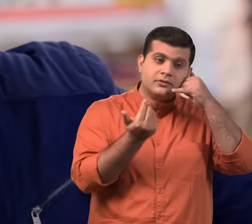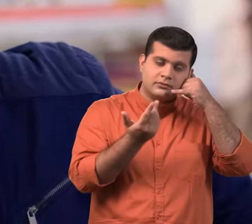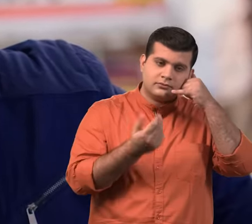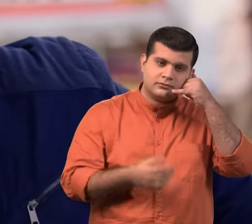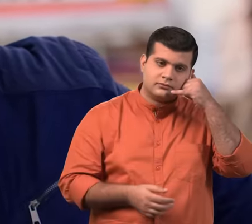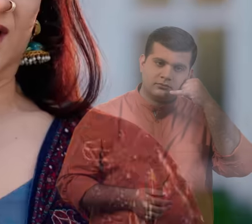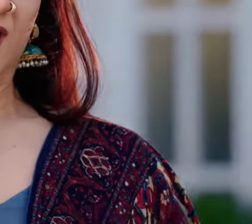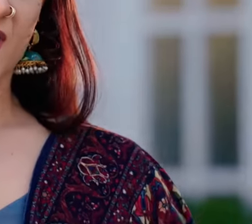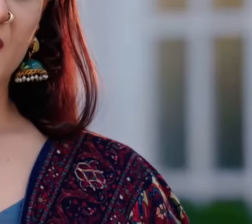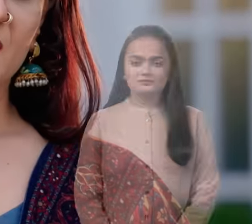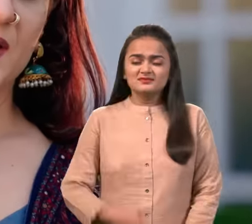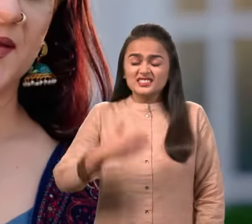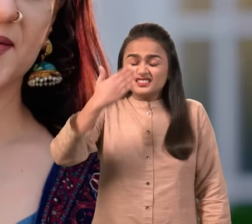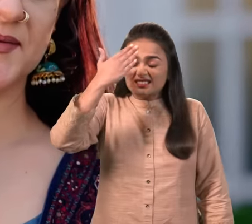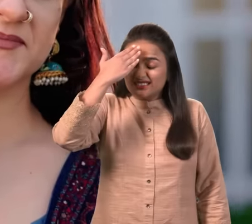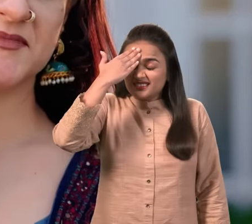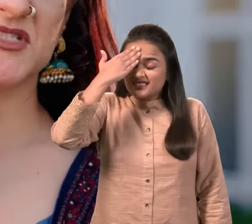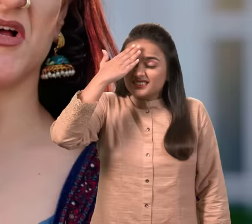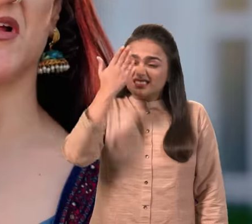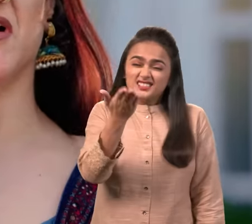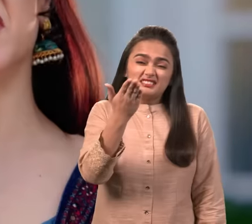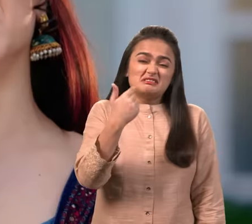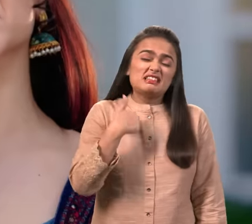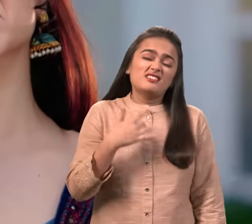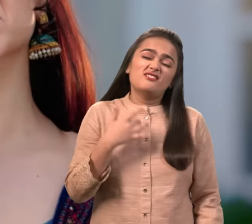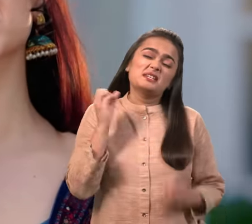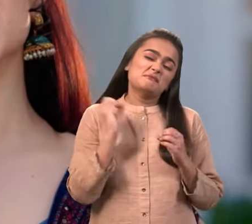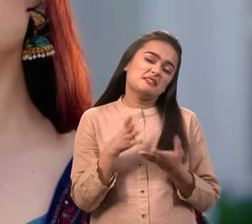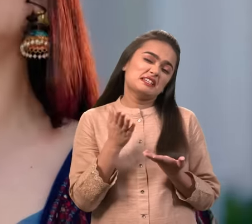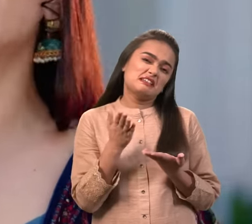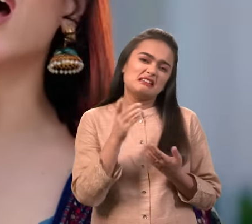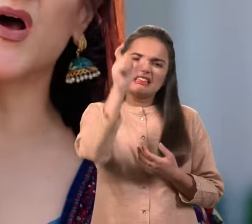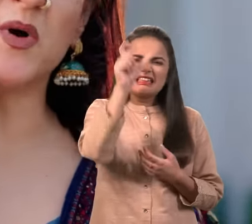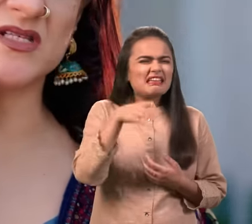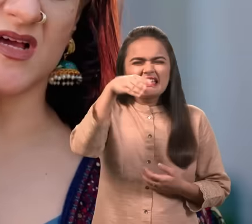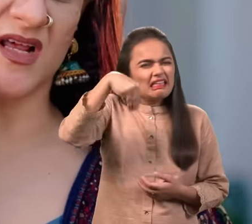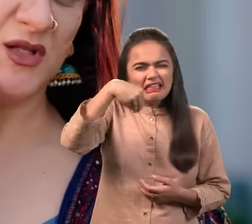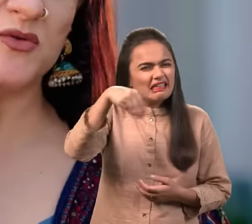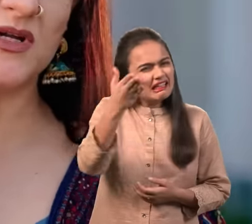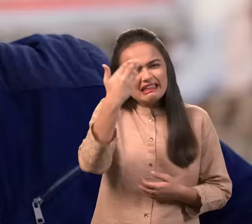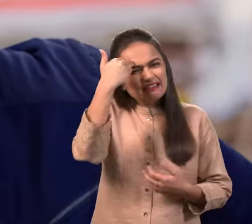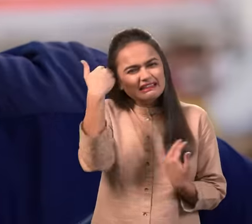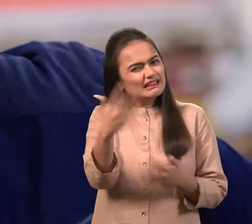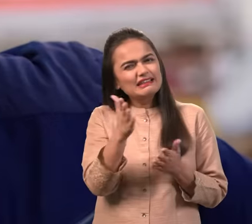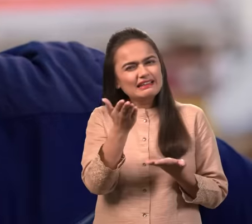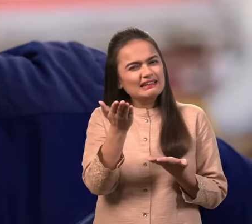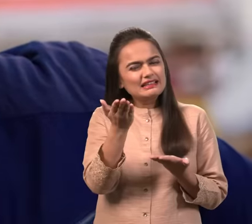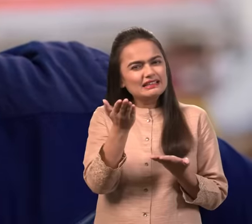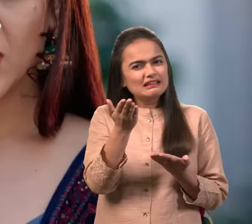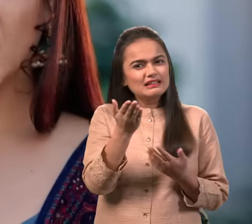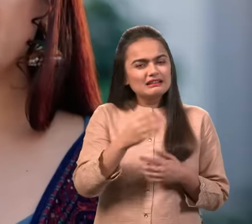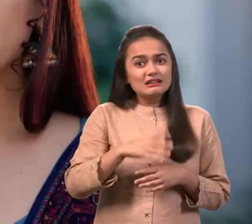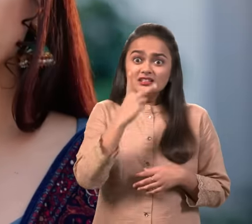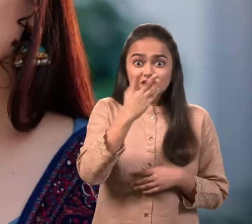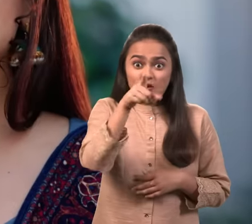मामी जी दसो। हाय बेचारा, कितना हारा हुआ इंसान है ना तू वरुण।